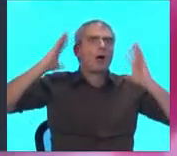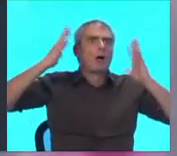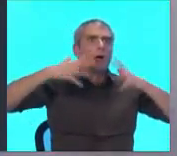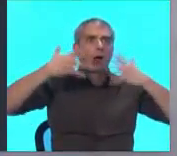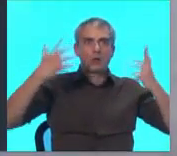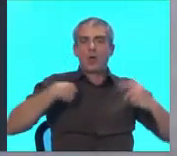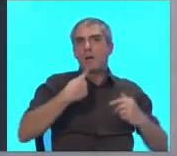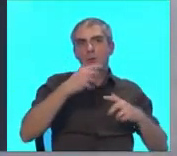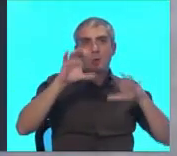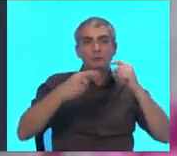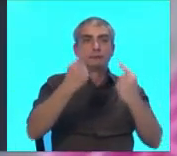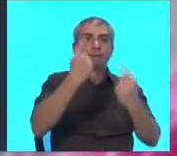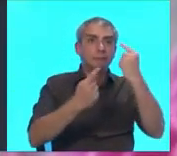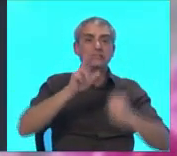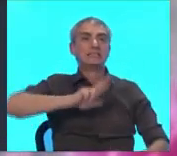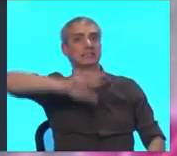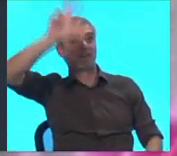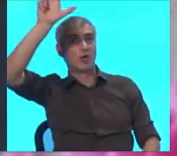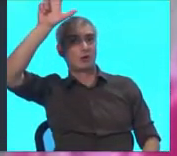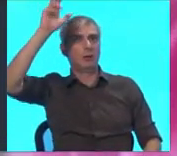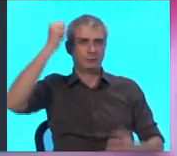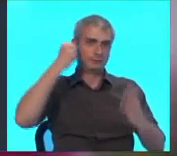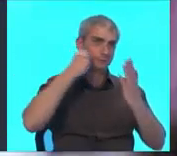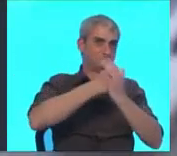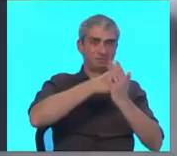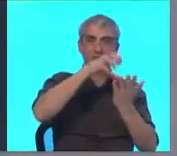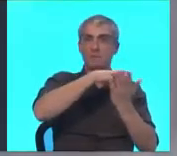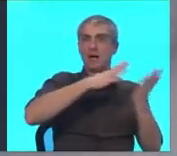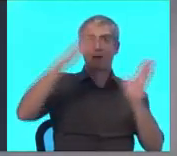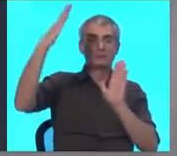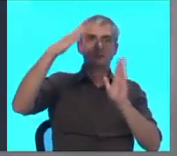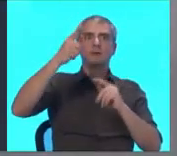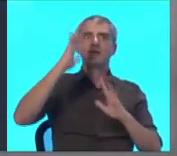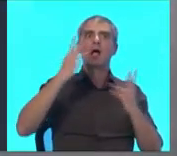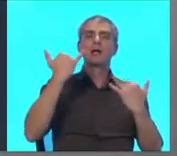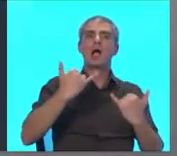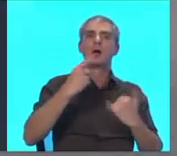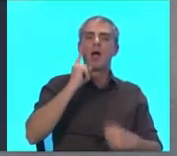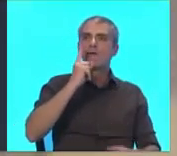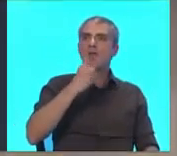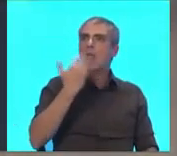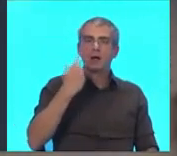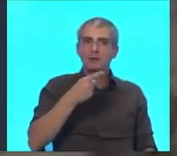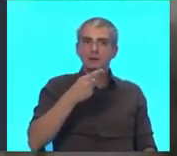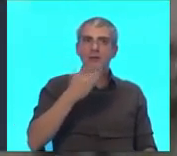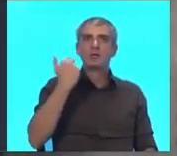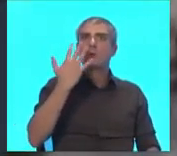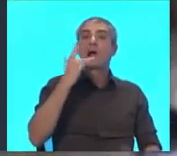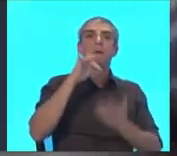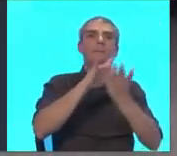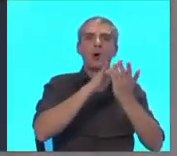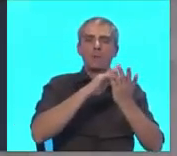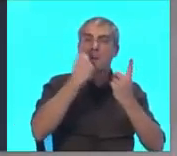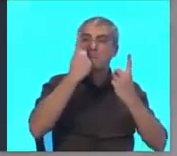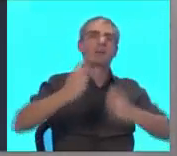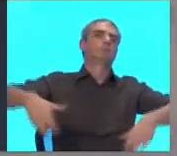שירד גשם מדי פעם, מצפון הארץ עד מרכזה, וזה מה שהיה לנו. העניין היה שהיו כמה מקומות שבבת אחת,